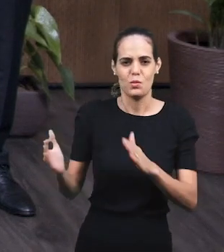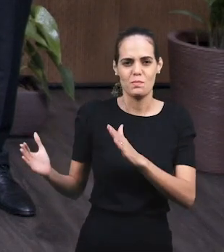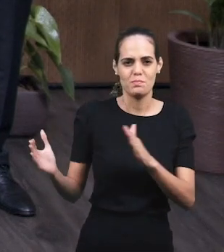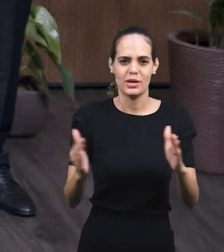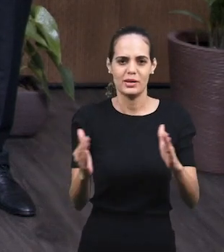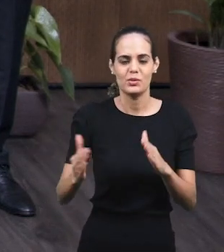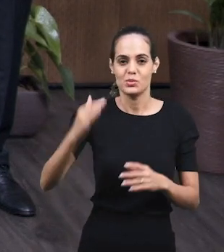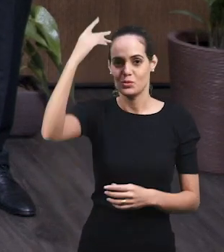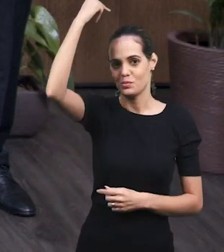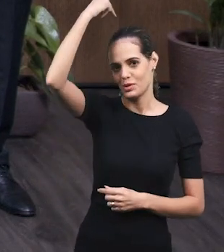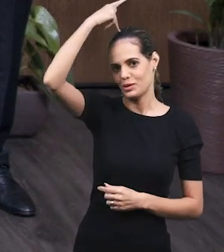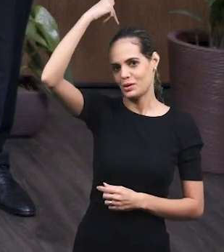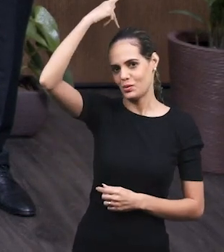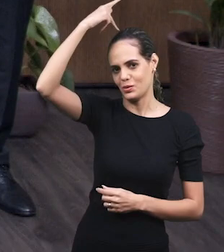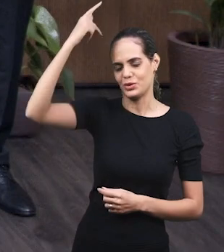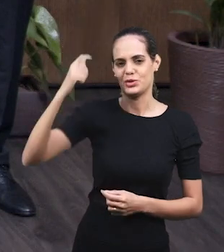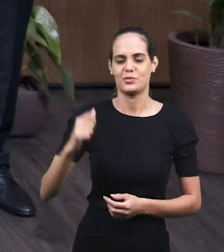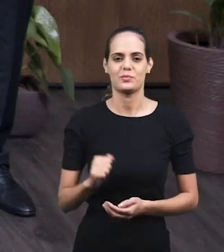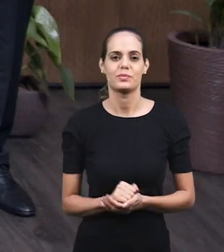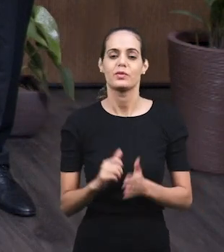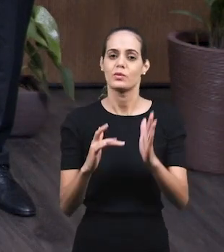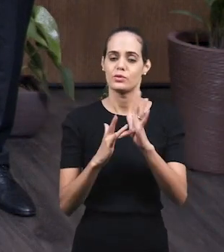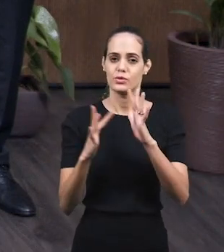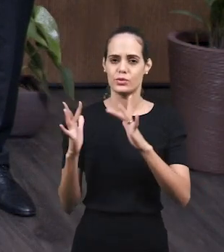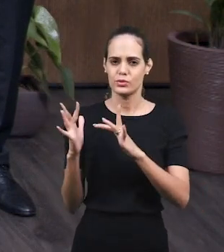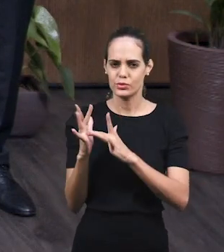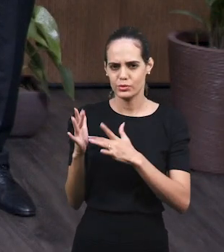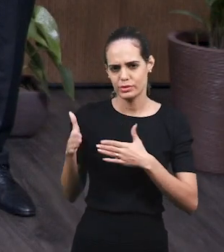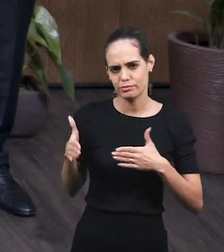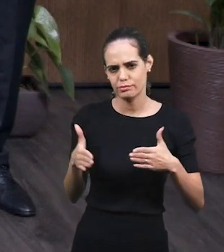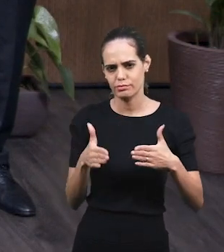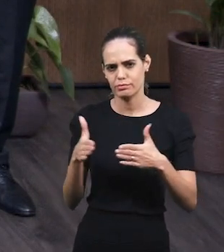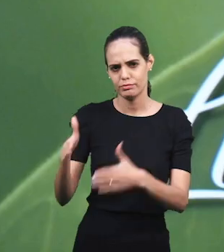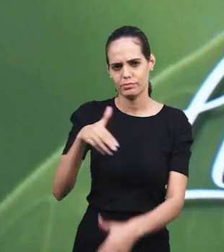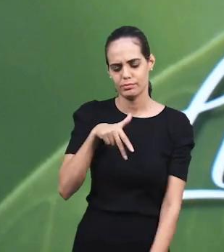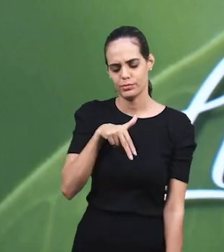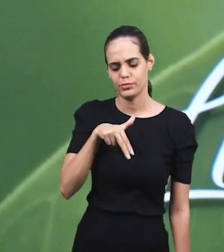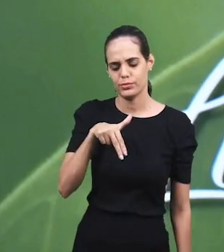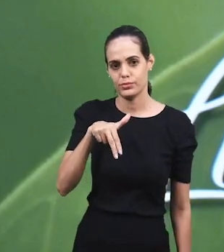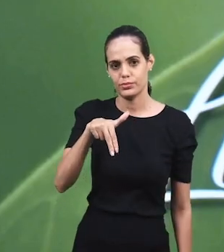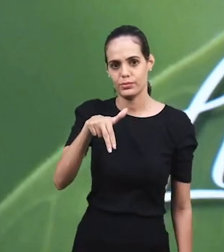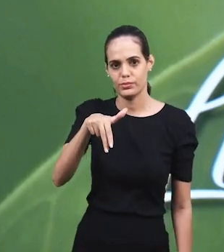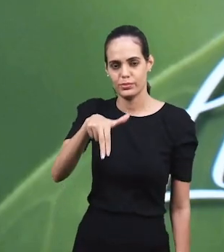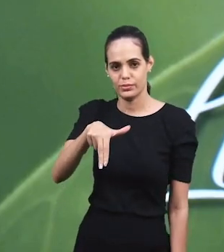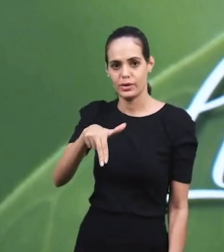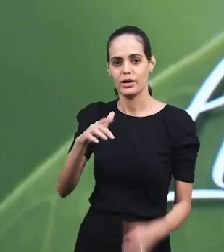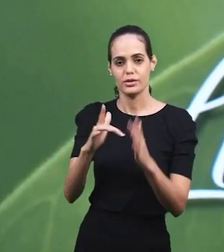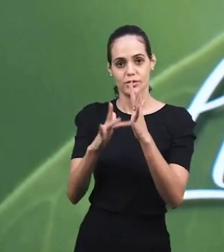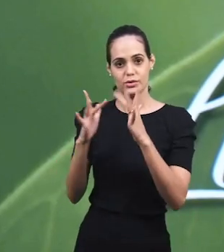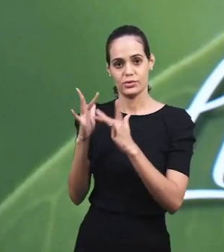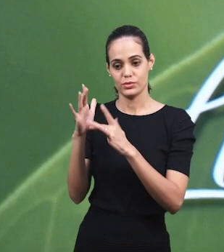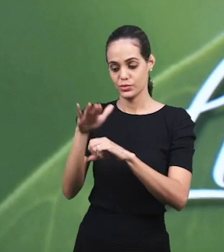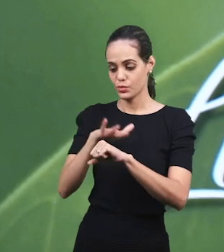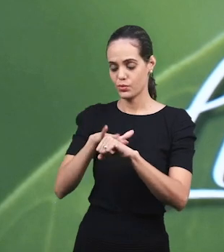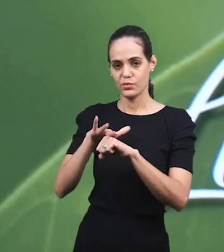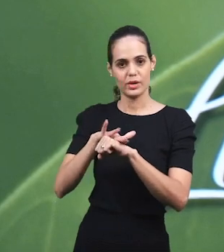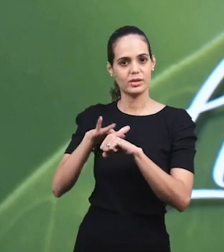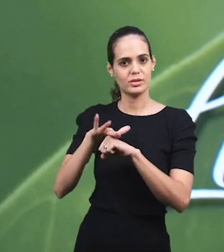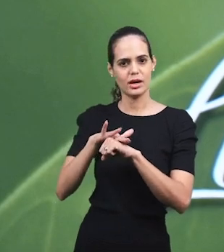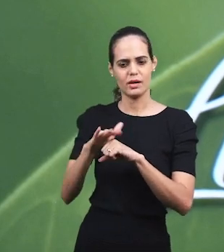se former. Il serait consolidé dans le jour de la Pentecôte. Jésus était dans sa